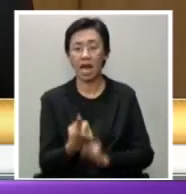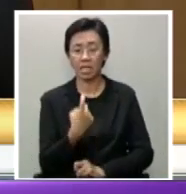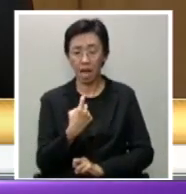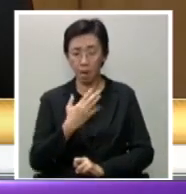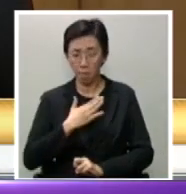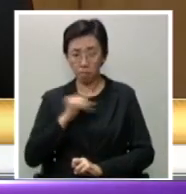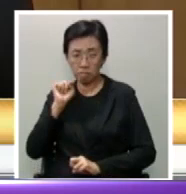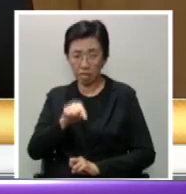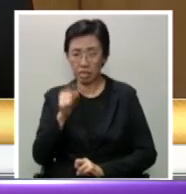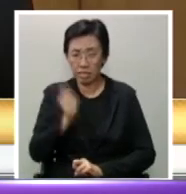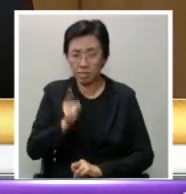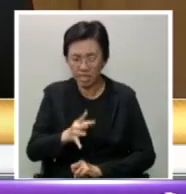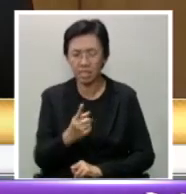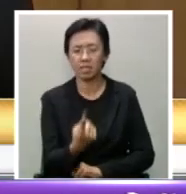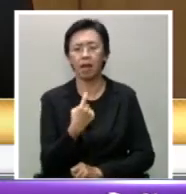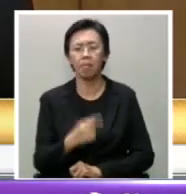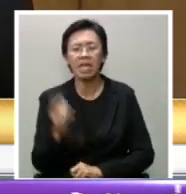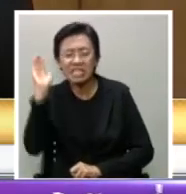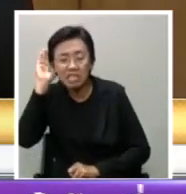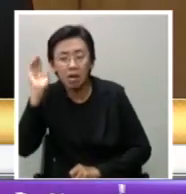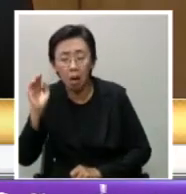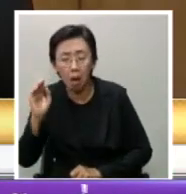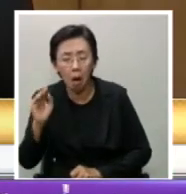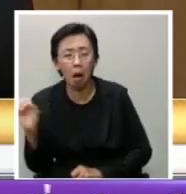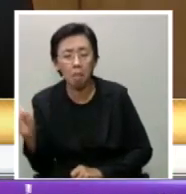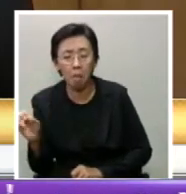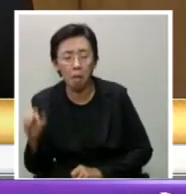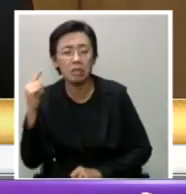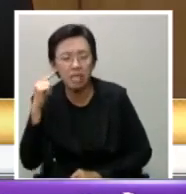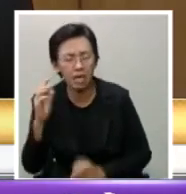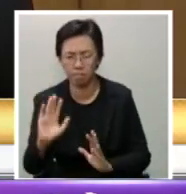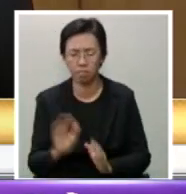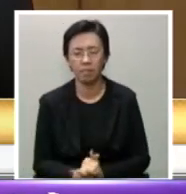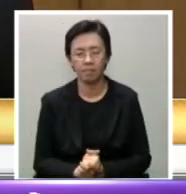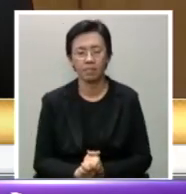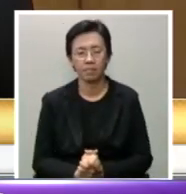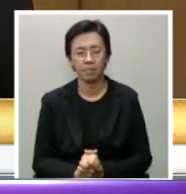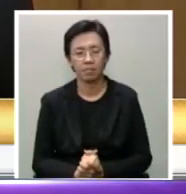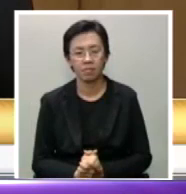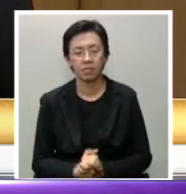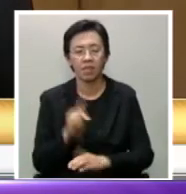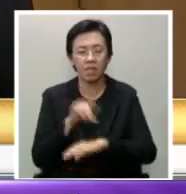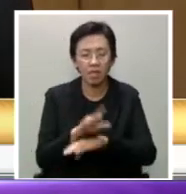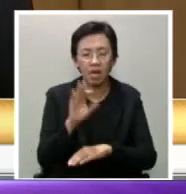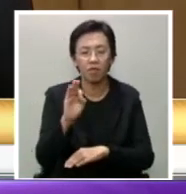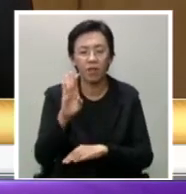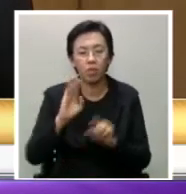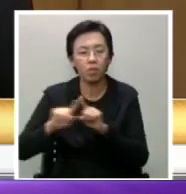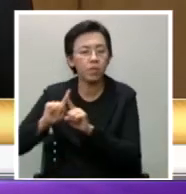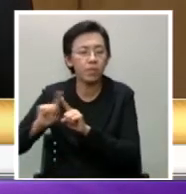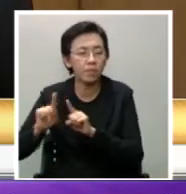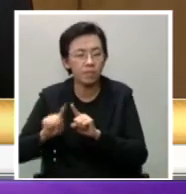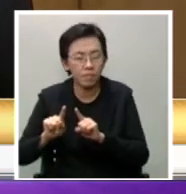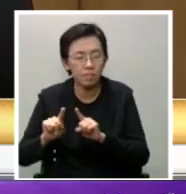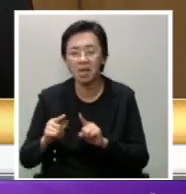ริงหรือเปล่านะไปเชื่อได้ยังไงนะครับเพราะนั้นสิ่งต่างๆนี้แม้กระทั่งในโซเชียลใน Facebook ต่างๆ